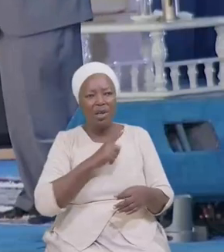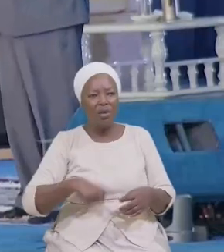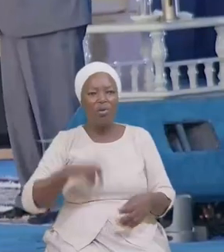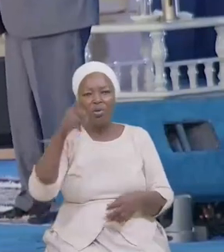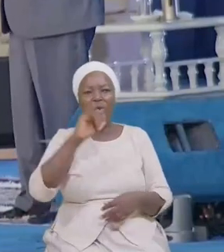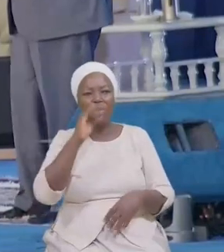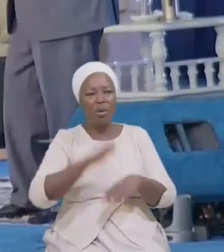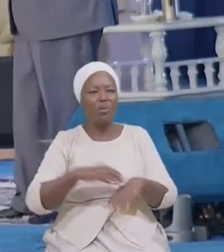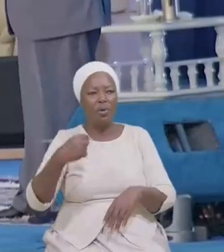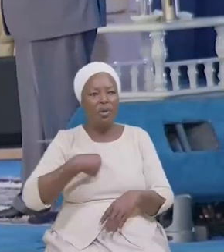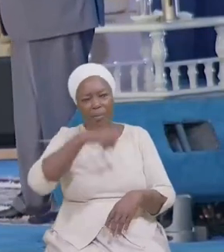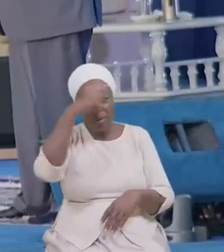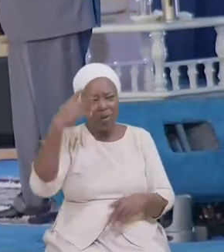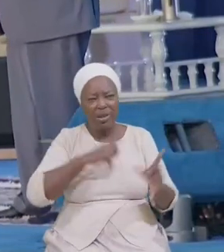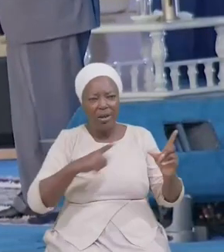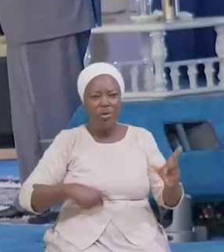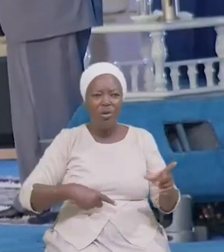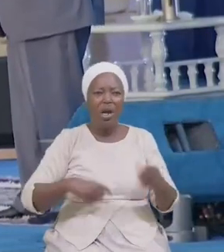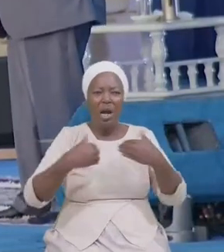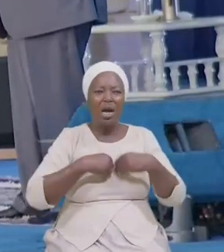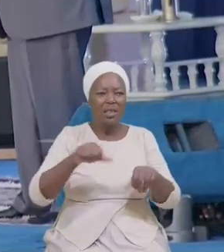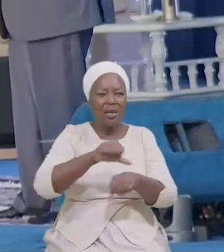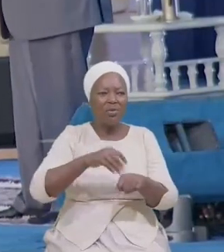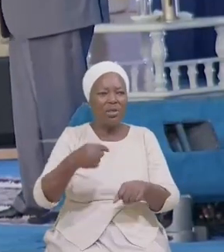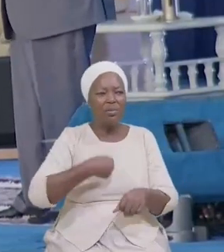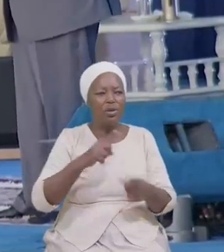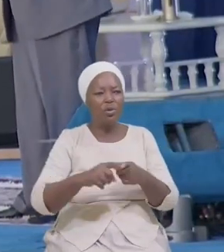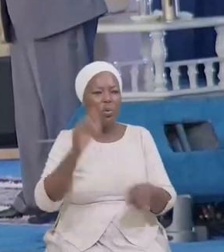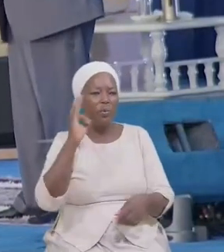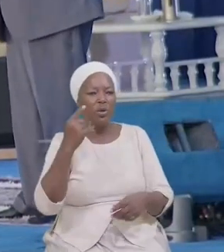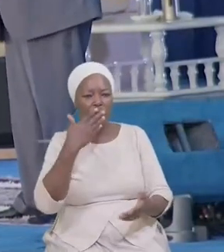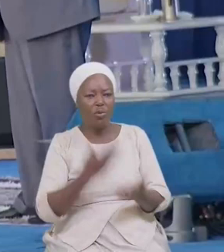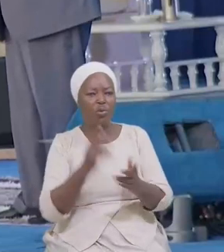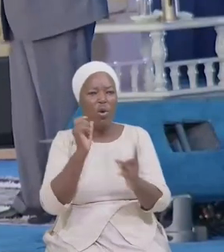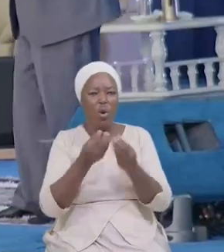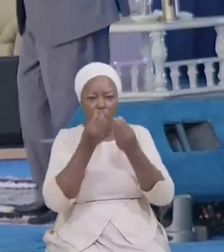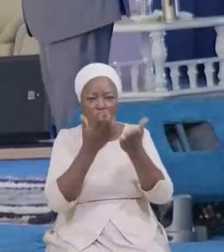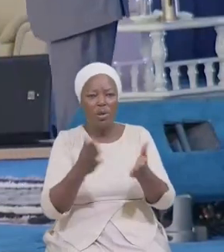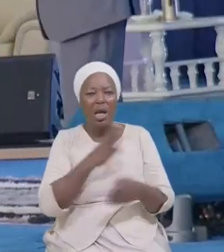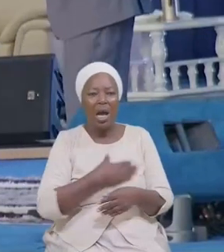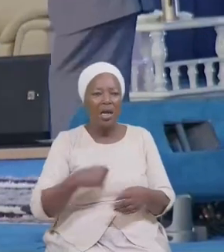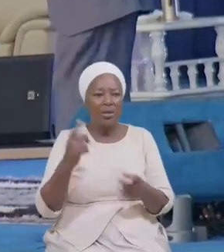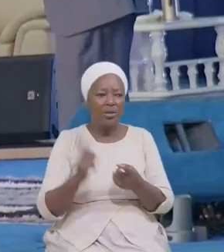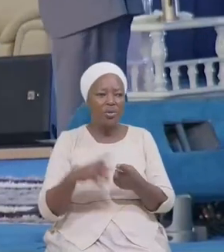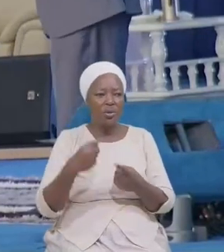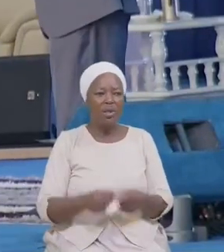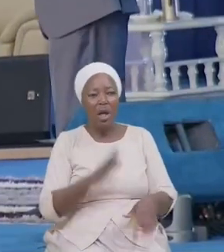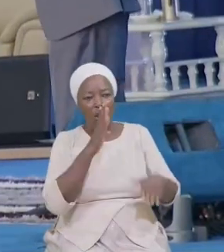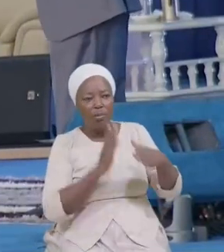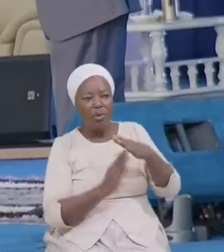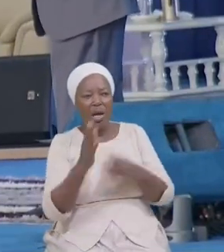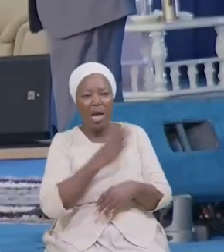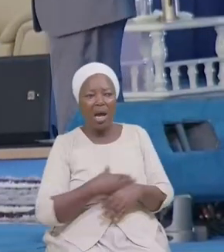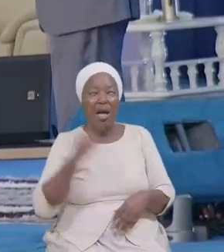l'Éternel m'a oint pour porter de bonnes nouvelles aux malheureux. Il m'a envoyé